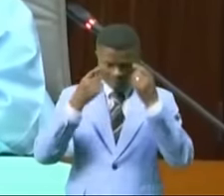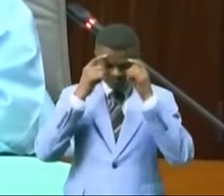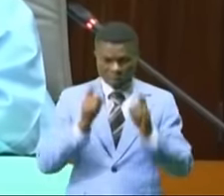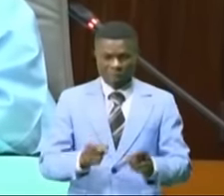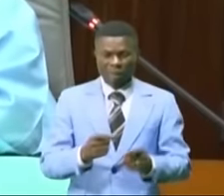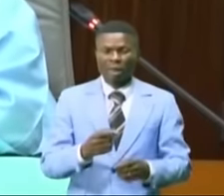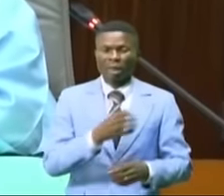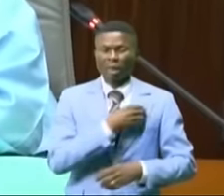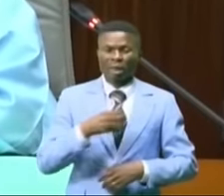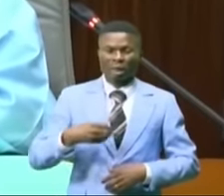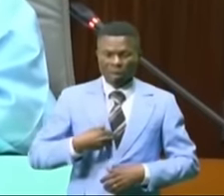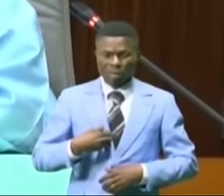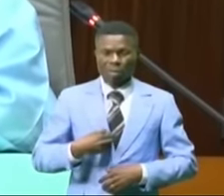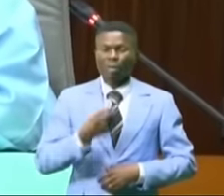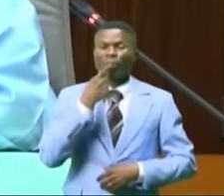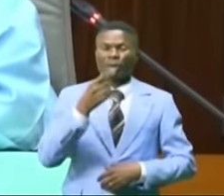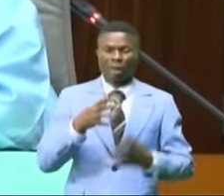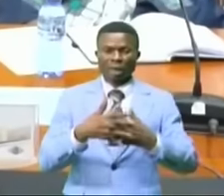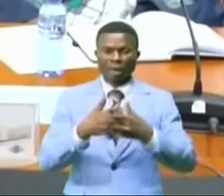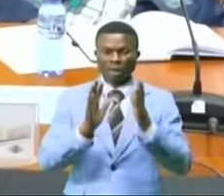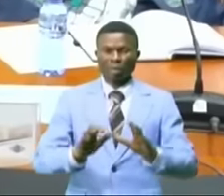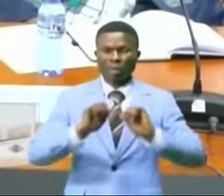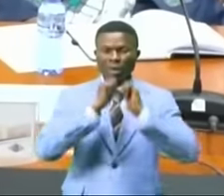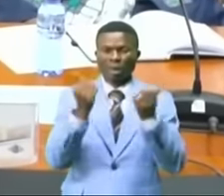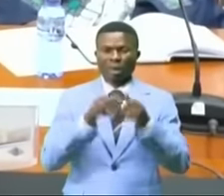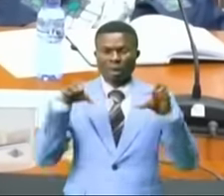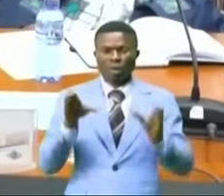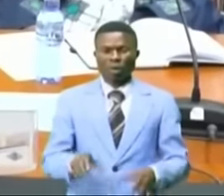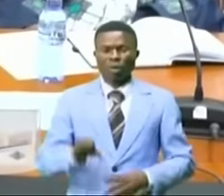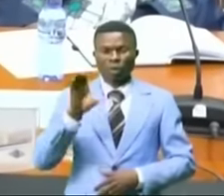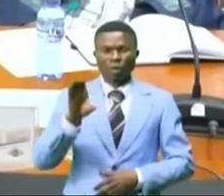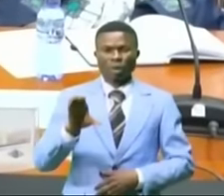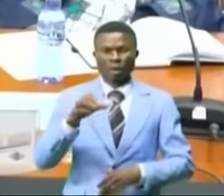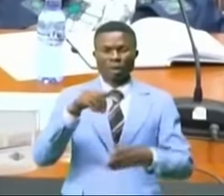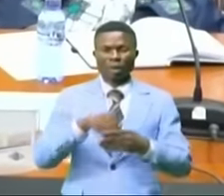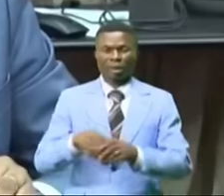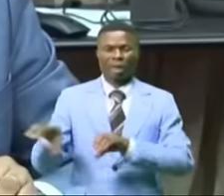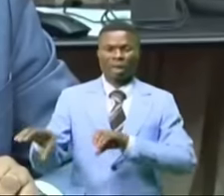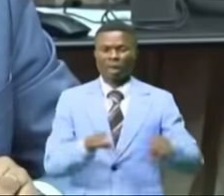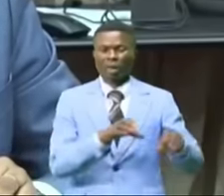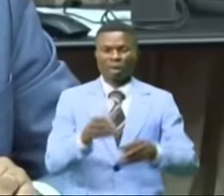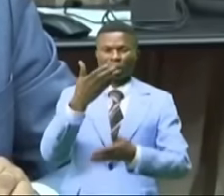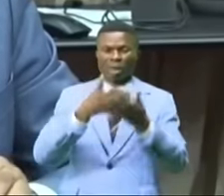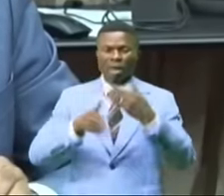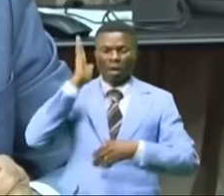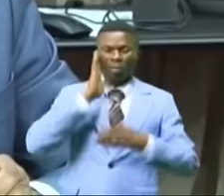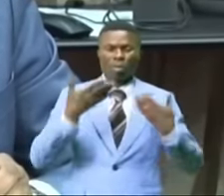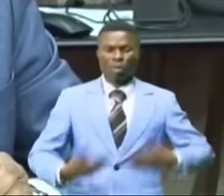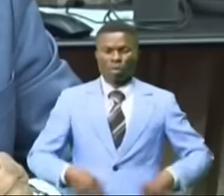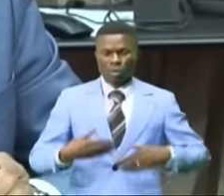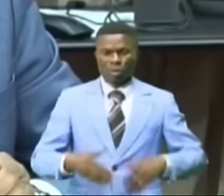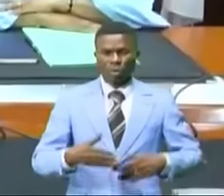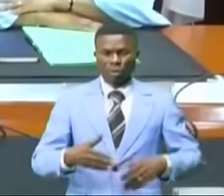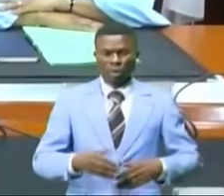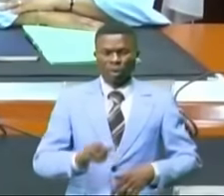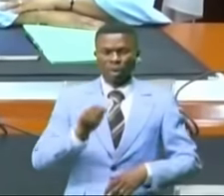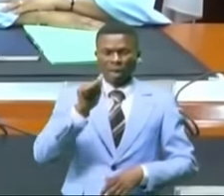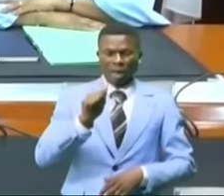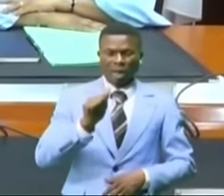a dit à ses partenaires de l'Association congolaise des banques au cours de la cérémonie d'échange de vœux